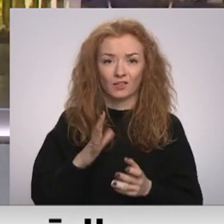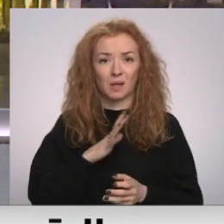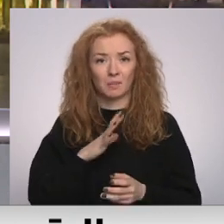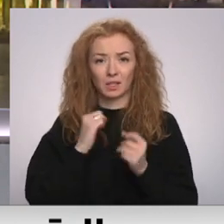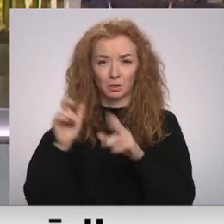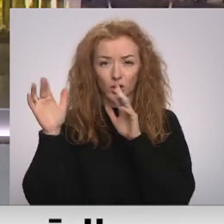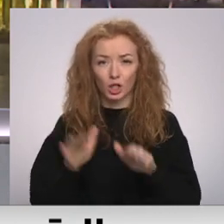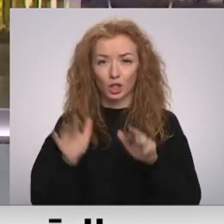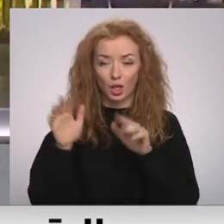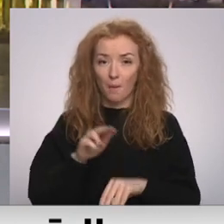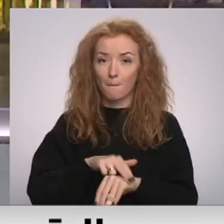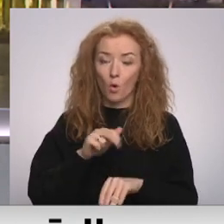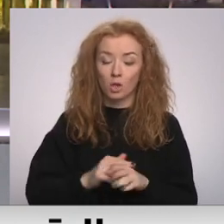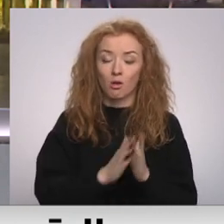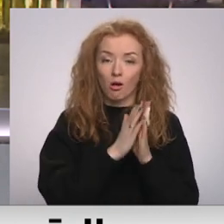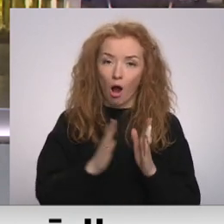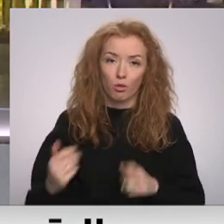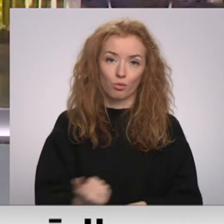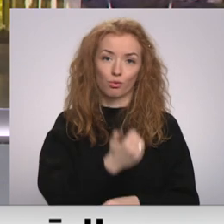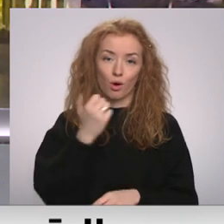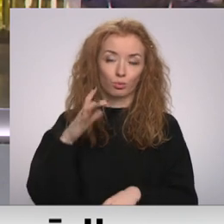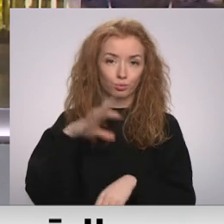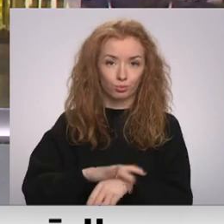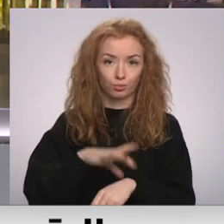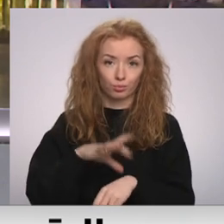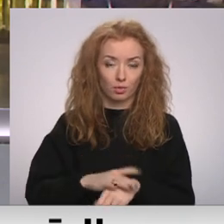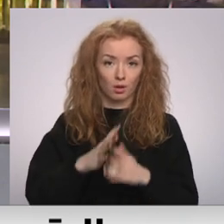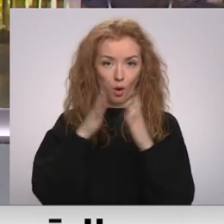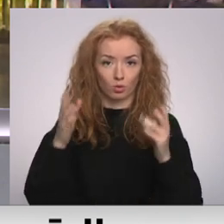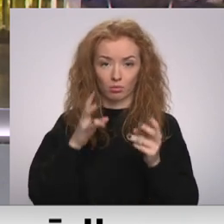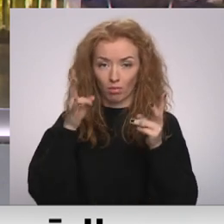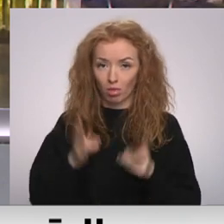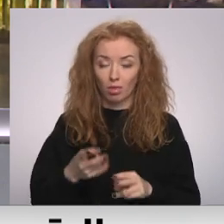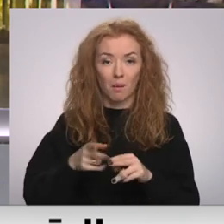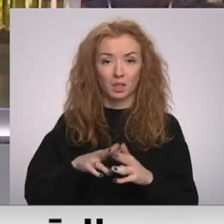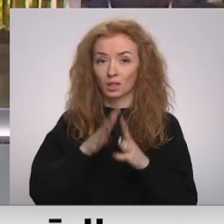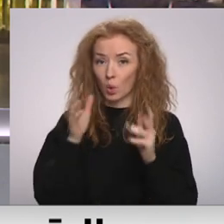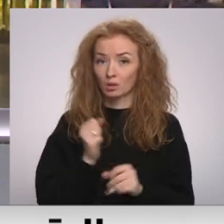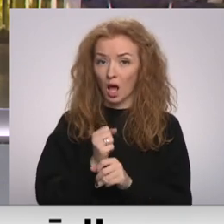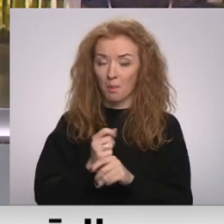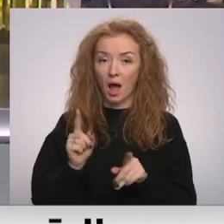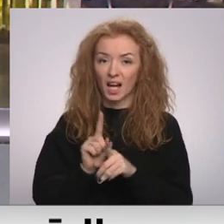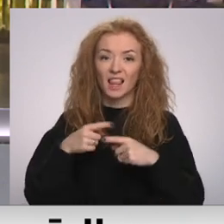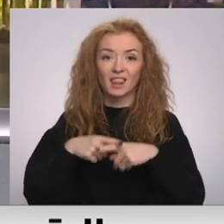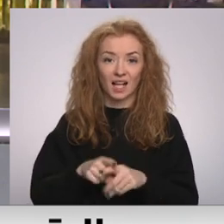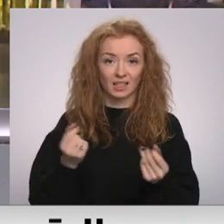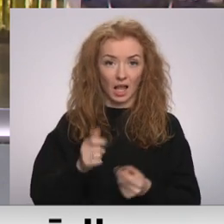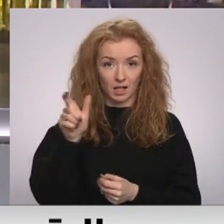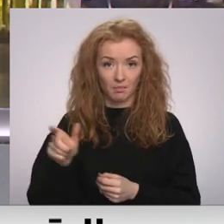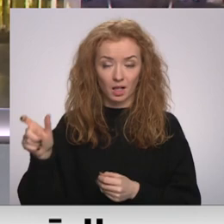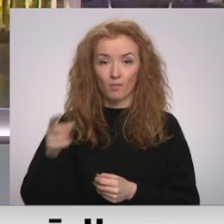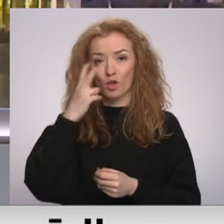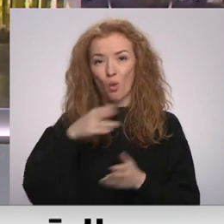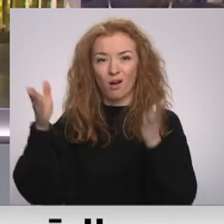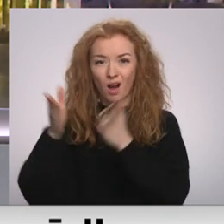stipra snikšana, policija ik gadu fiksē vairākus simtus negadījumu. Tāpēc daudz darba bijis arī tehniskajiem darbiniekiem, kas no grāvjiem